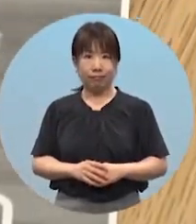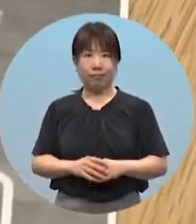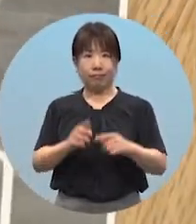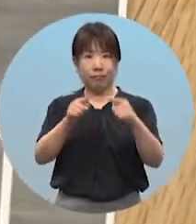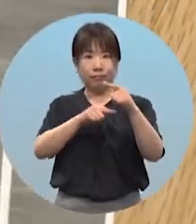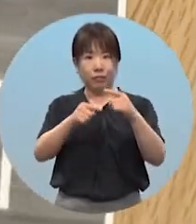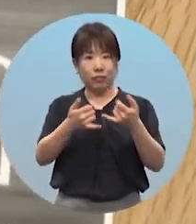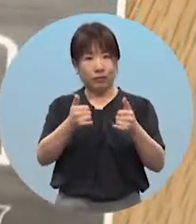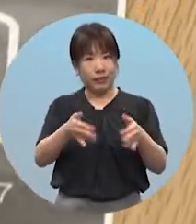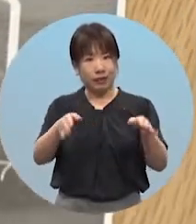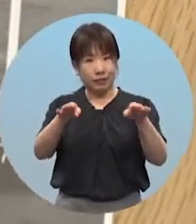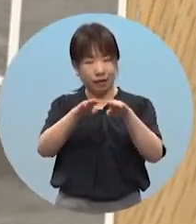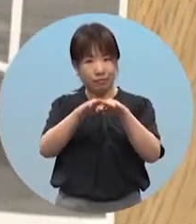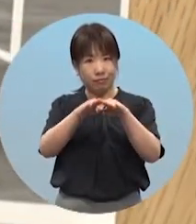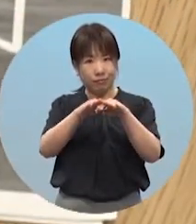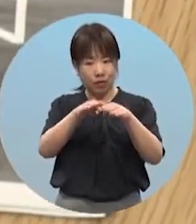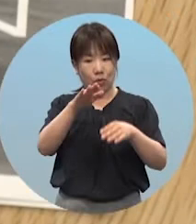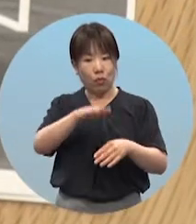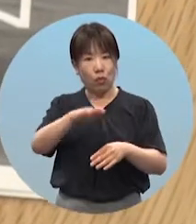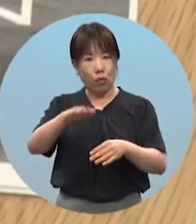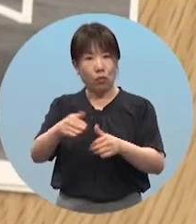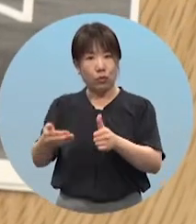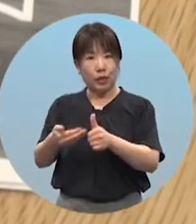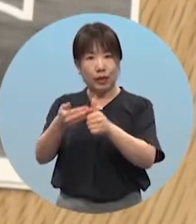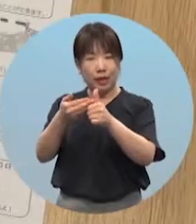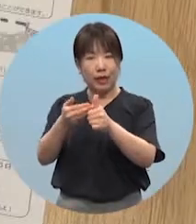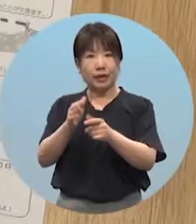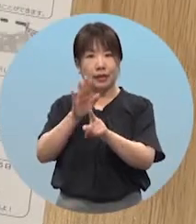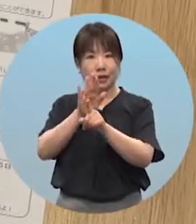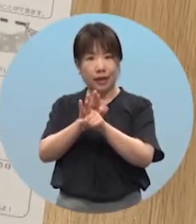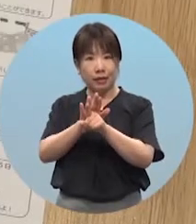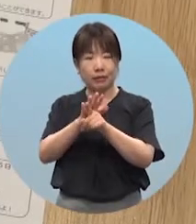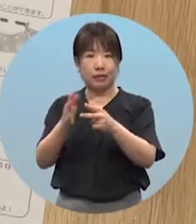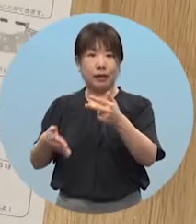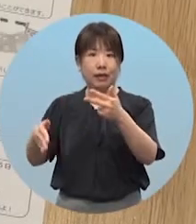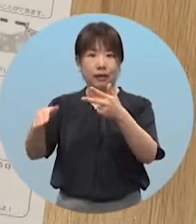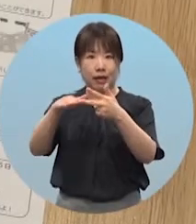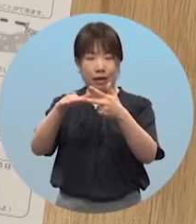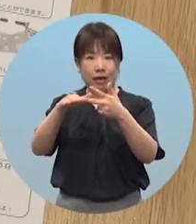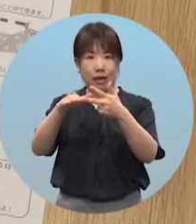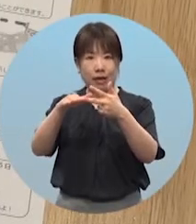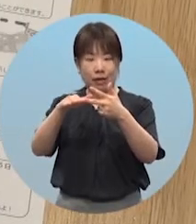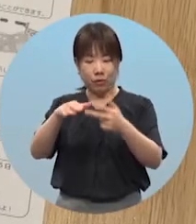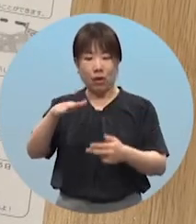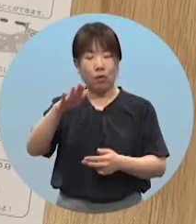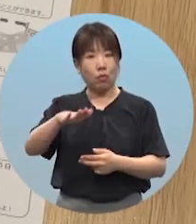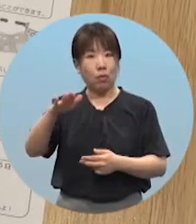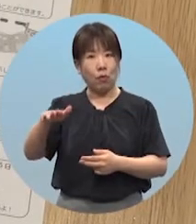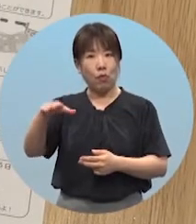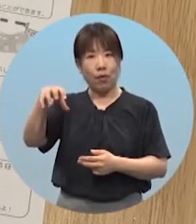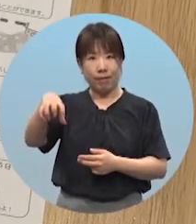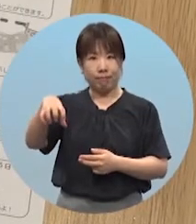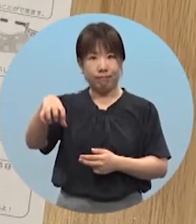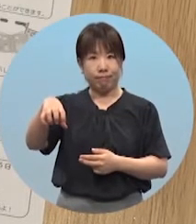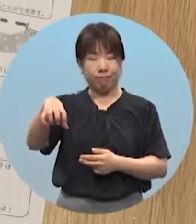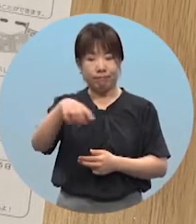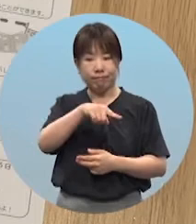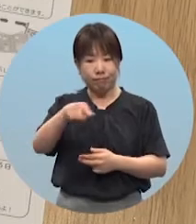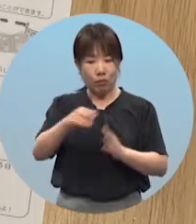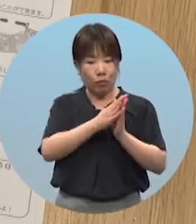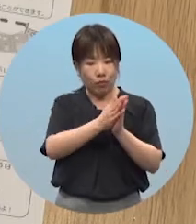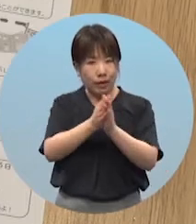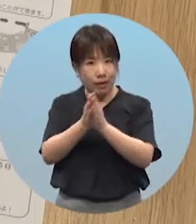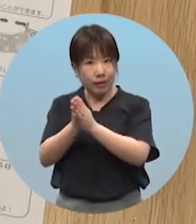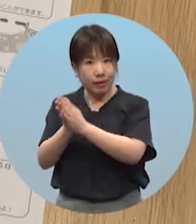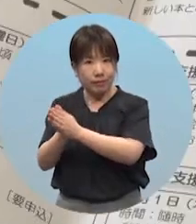児童館、あと子育て支援センターや、あと市内の子ども園とか、そういったところにも協力をお願い